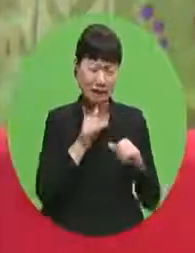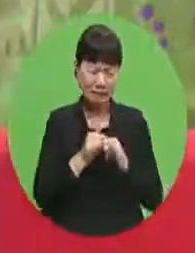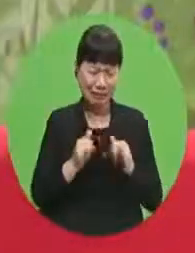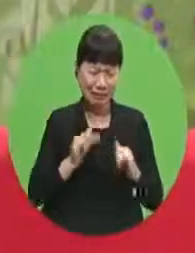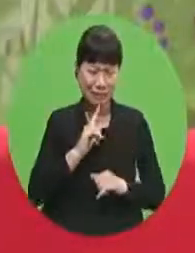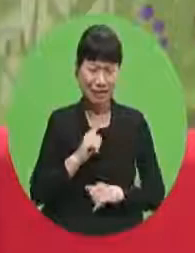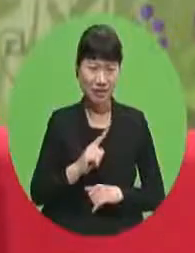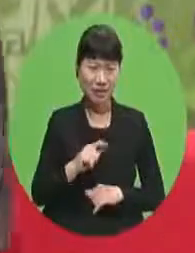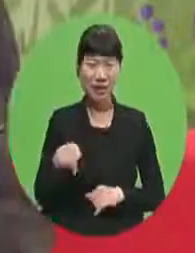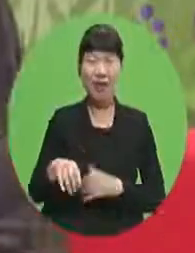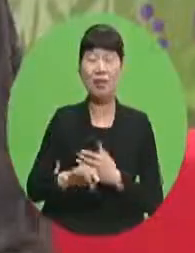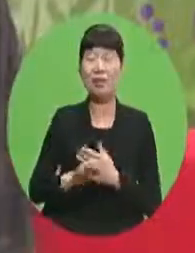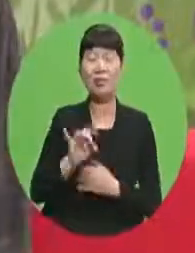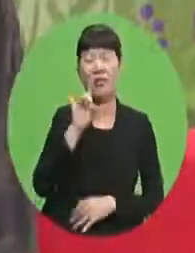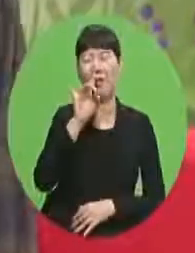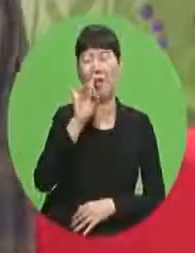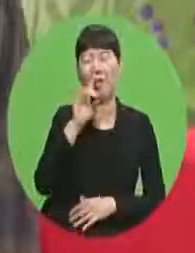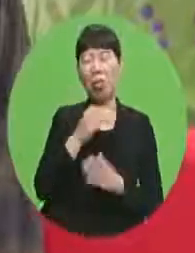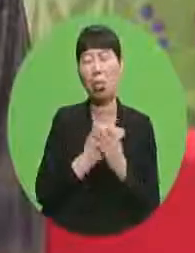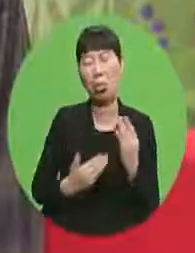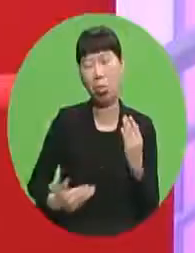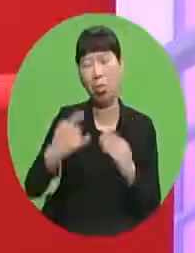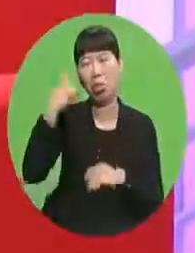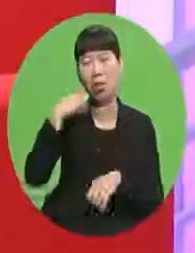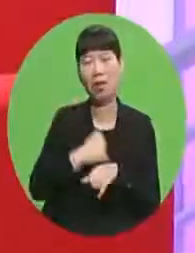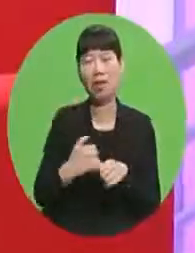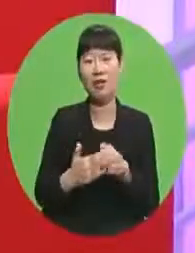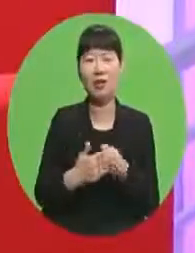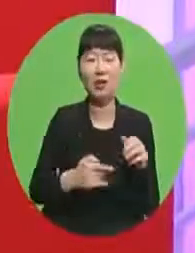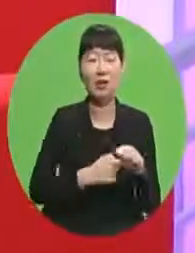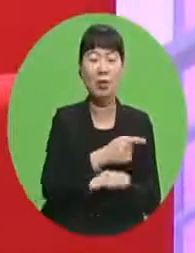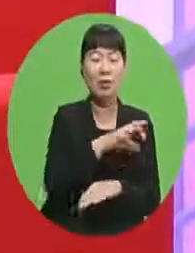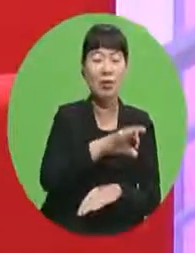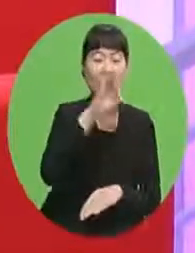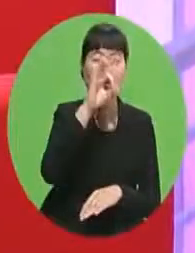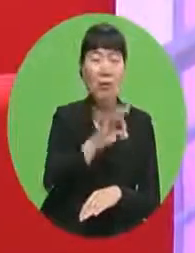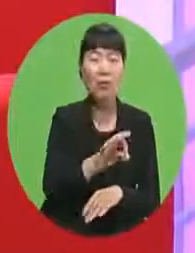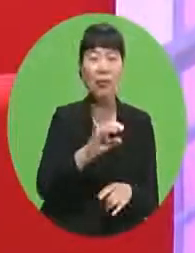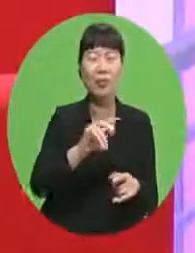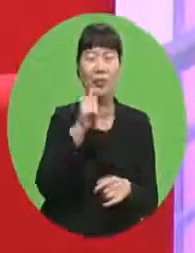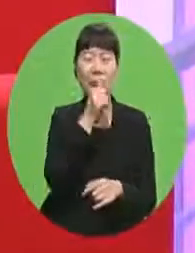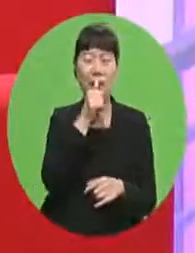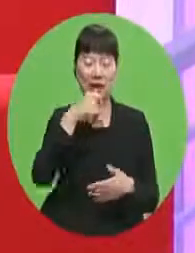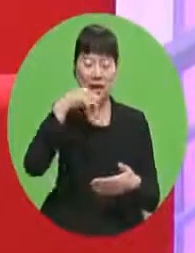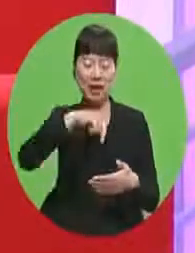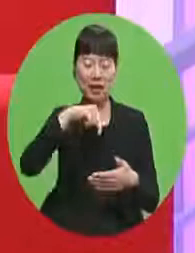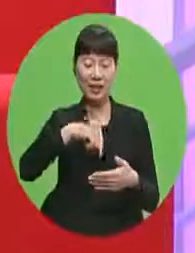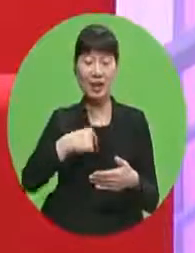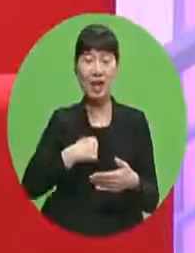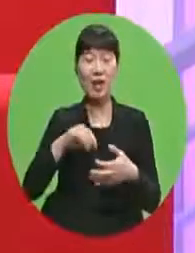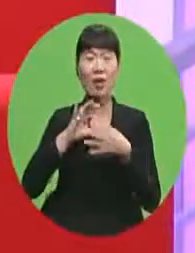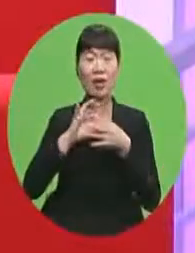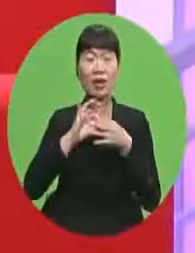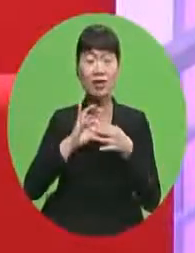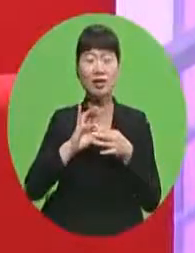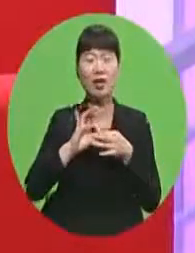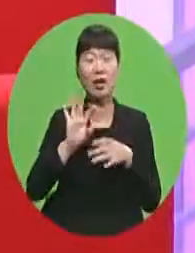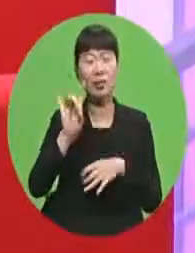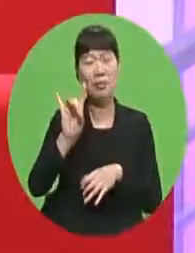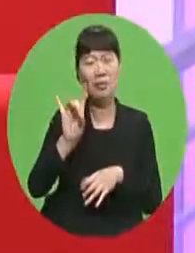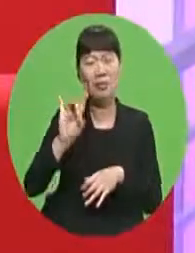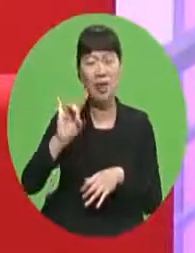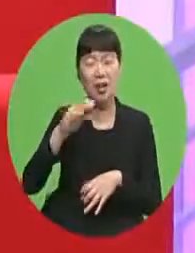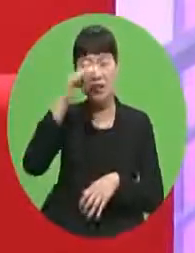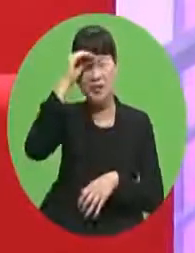돼요. 흥이 확 깨지잖아요. 네. 입장에서. 네. 아이가 그냥 외부에서 본 고양이를 내 안에서 나와의 관계를 통해서 한번